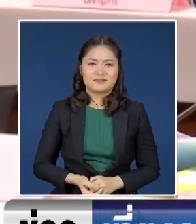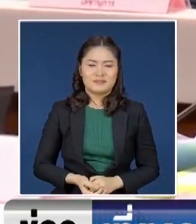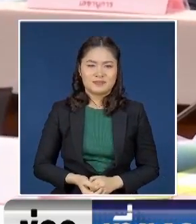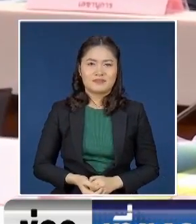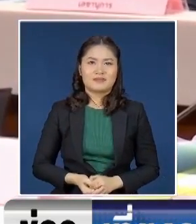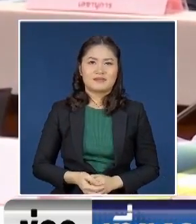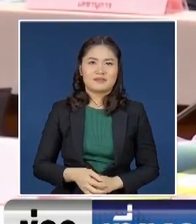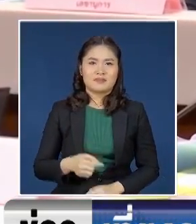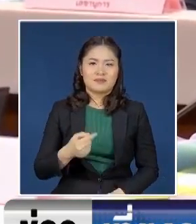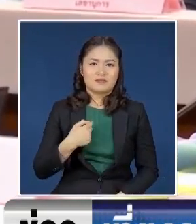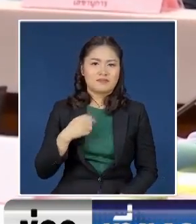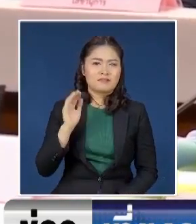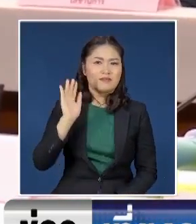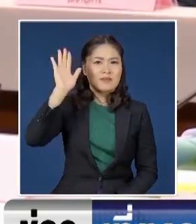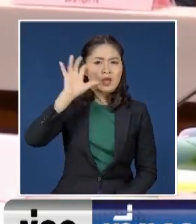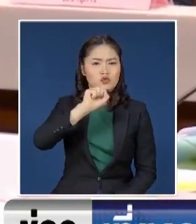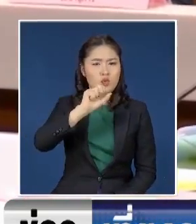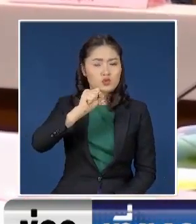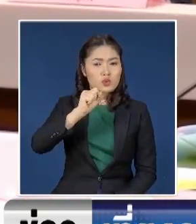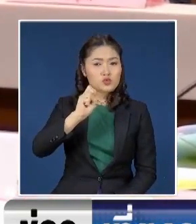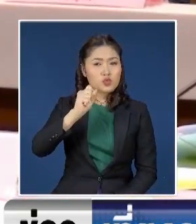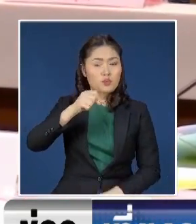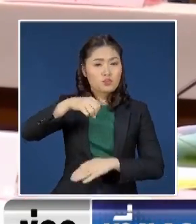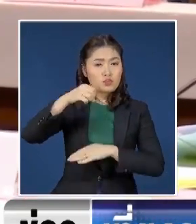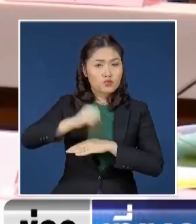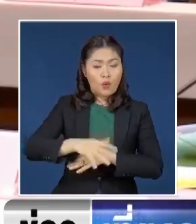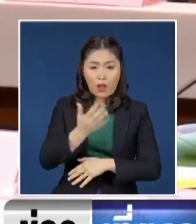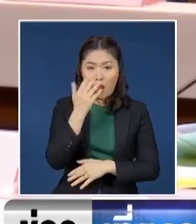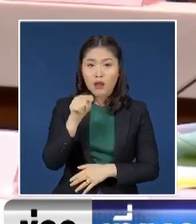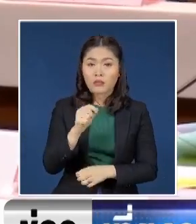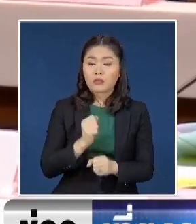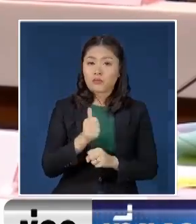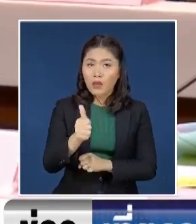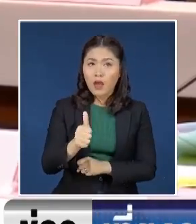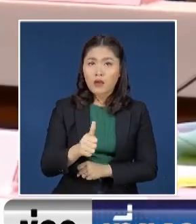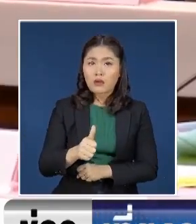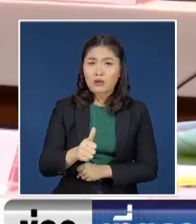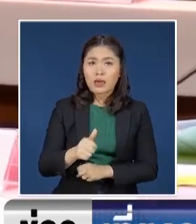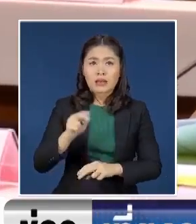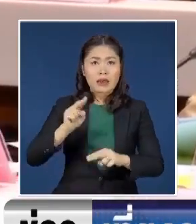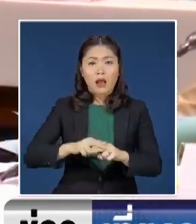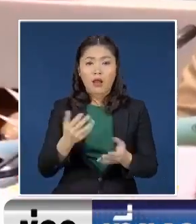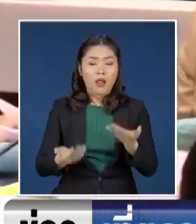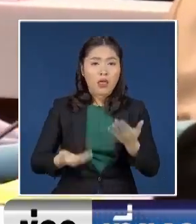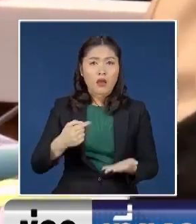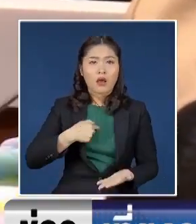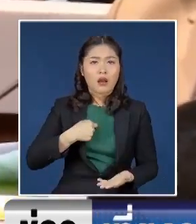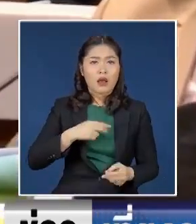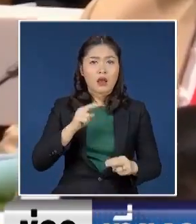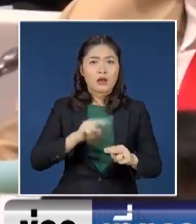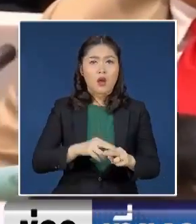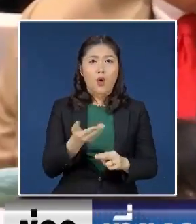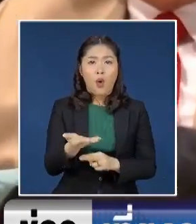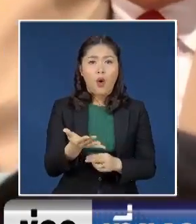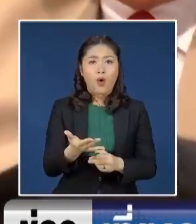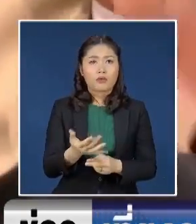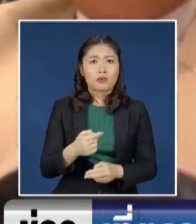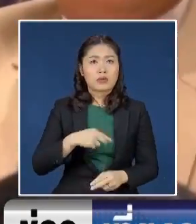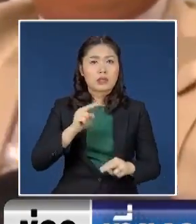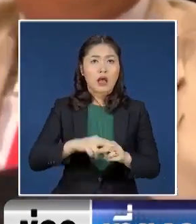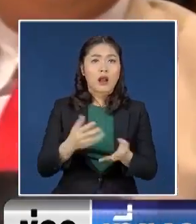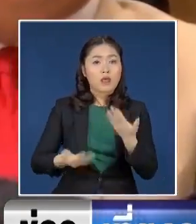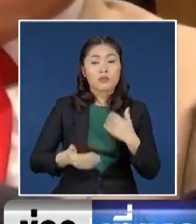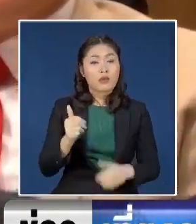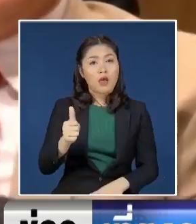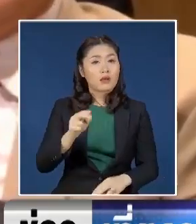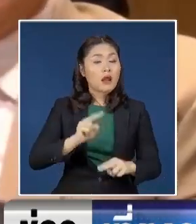การตัดสินเอาสสสอบตกไปนั่งข้างหน้านะคะแล้วก็จะนั่งกันตรงไหนก็ได้ดิฉันก็จะขออนุญาตบ้างนะคะ ก็คุ